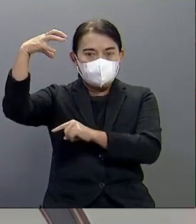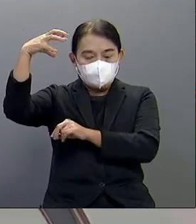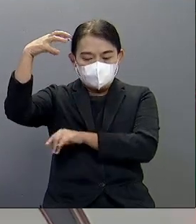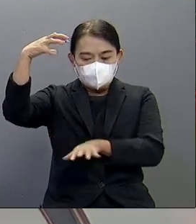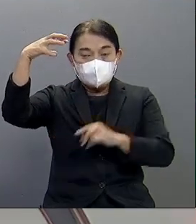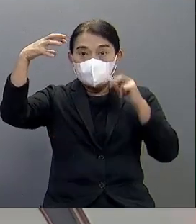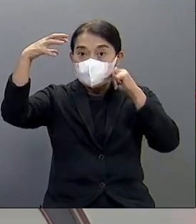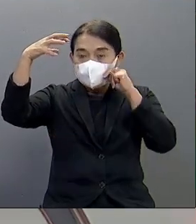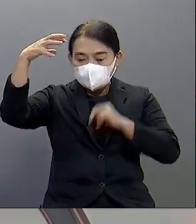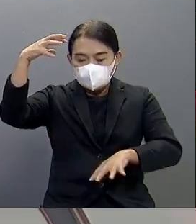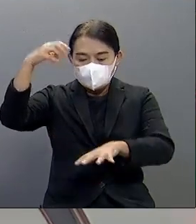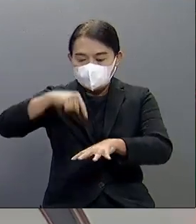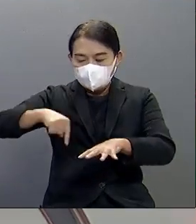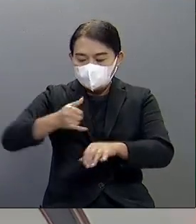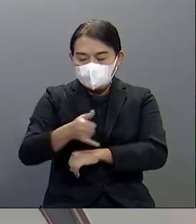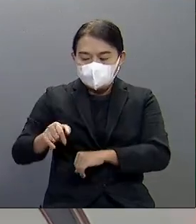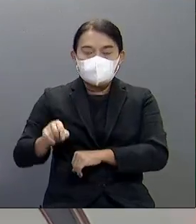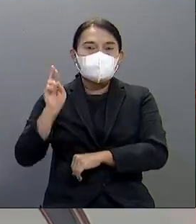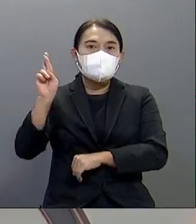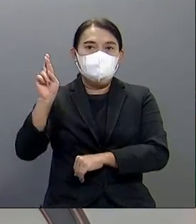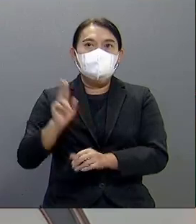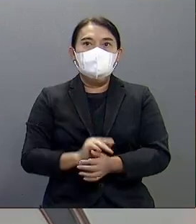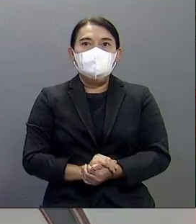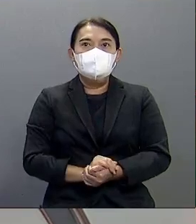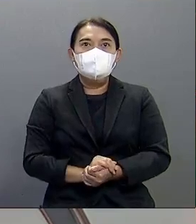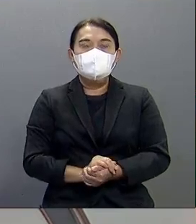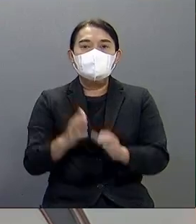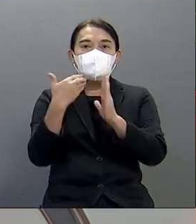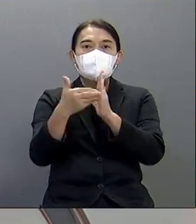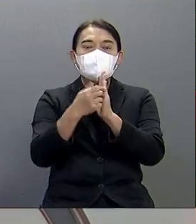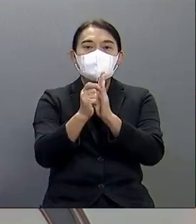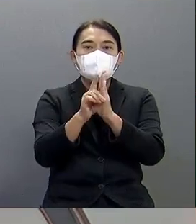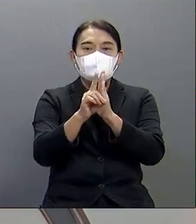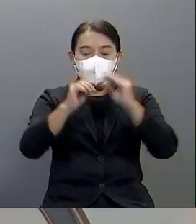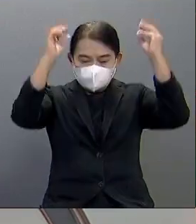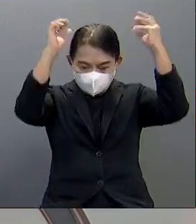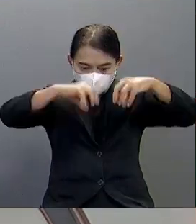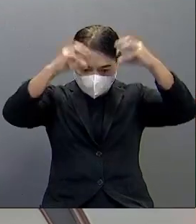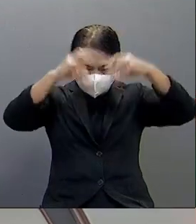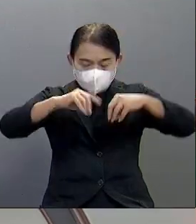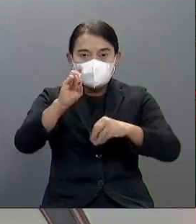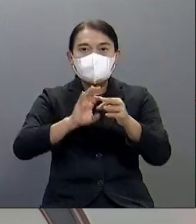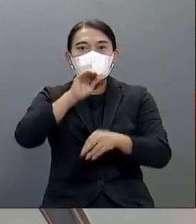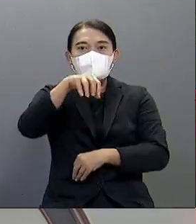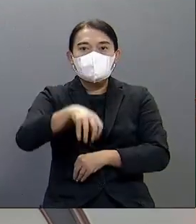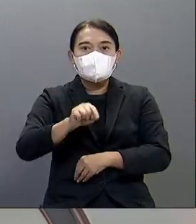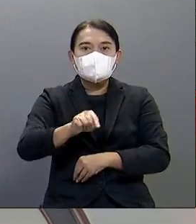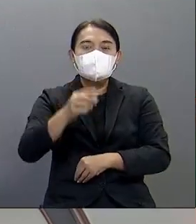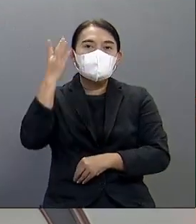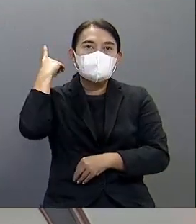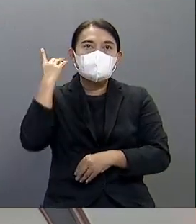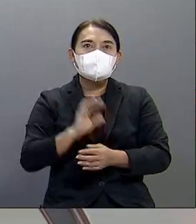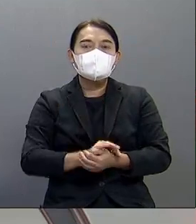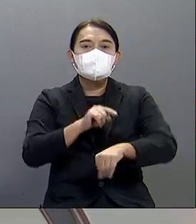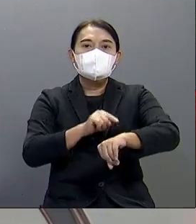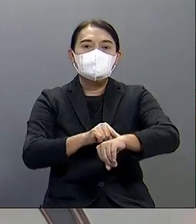ใกล้ค ่ ะ ค่ะอย่างกรณีที่เพิ่งจะเกิดขึ้นนะคะที่จังหวัดอุดรธานีฝนตกหนักน้ำท่วมในเขตเทศบาลเมื่อวานนี้ตรงกับเว